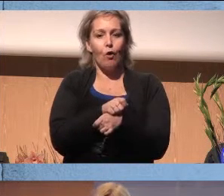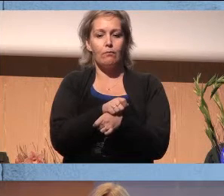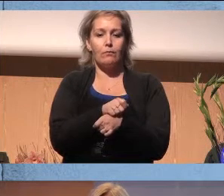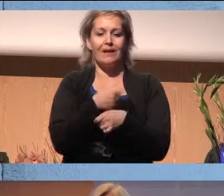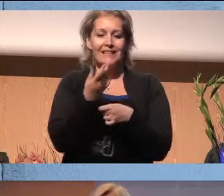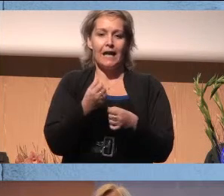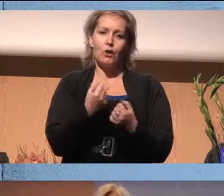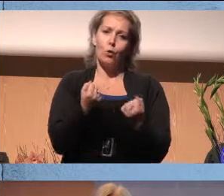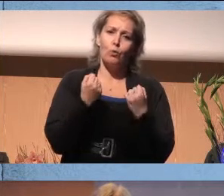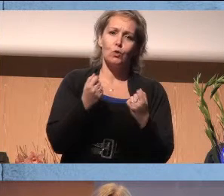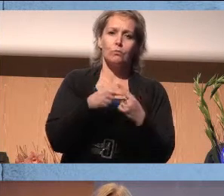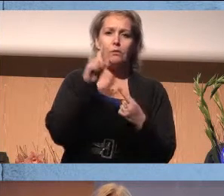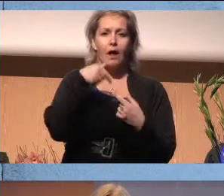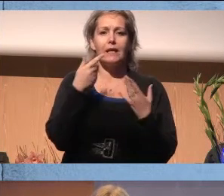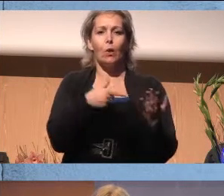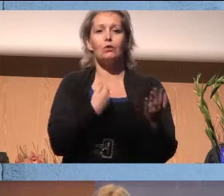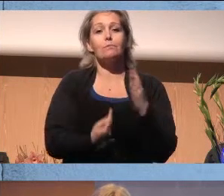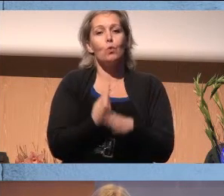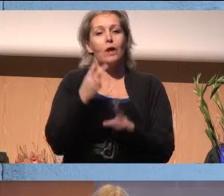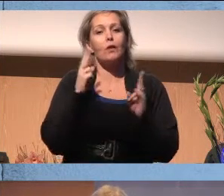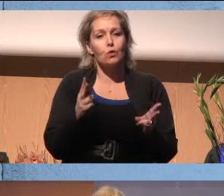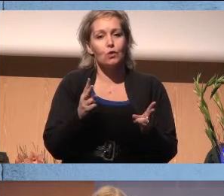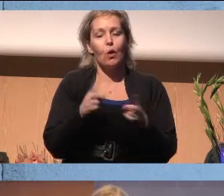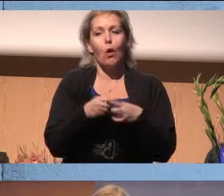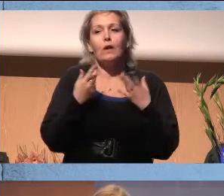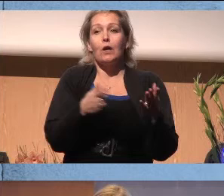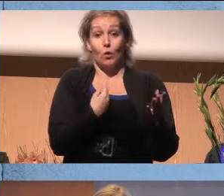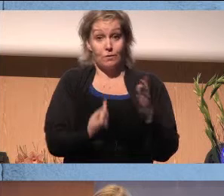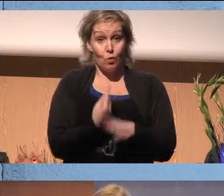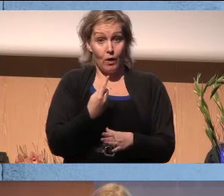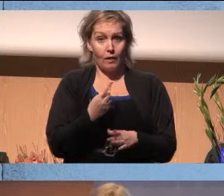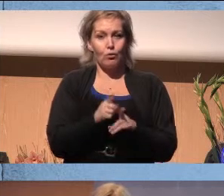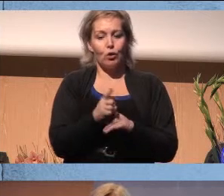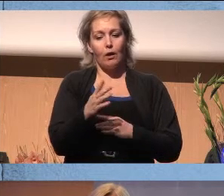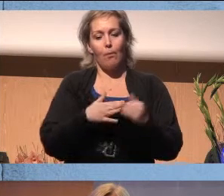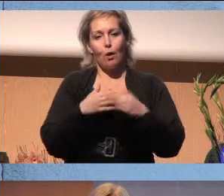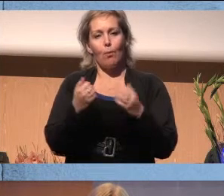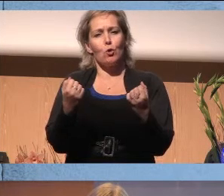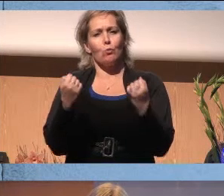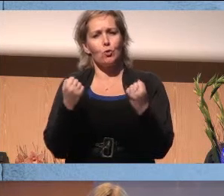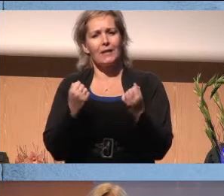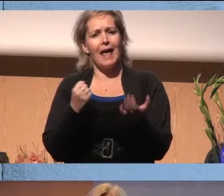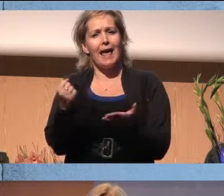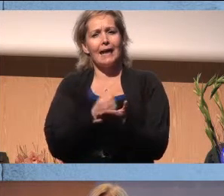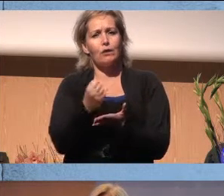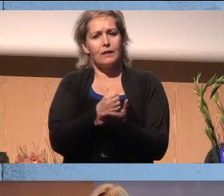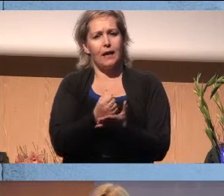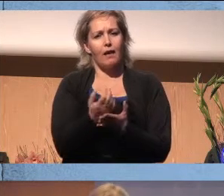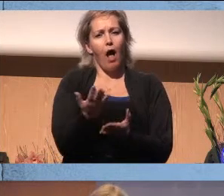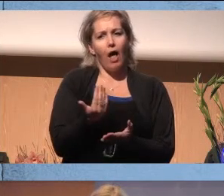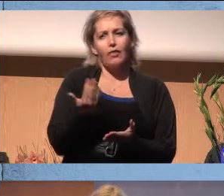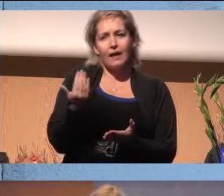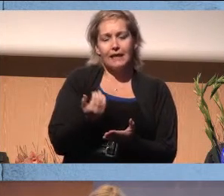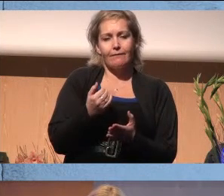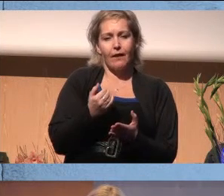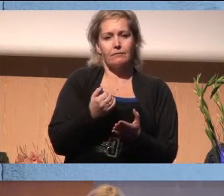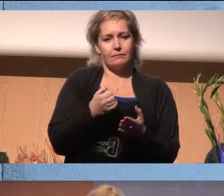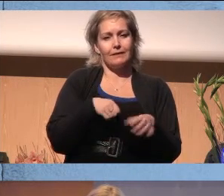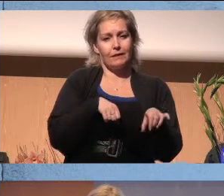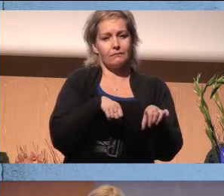oss en robusthet som kanskje også gir oss mulighet, og gir oss mulighet til å bygge opp robuste, rekrutteringsattraktive miljøer i kommunene.